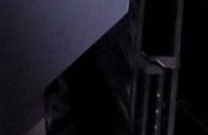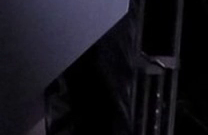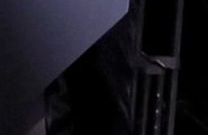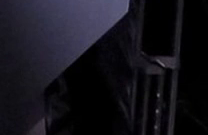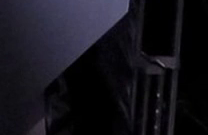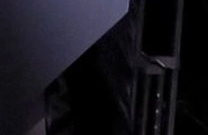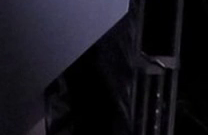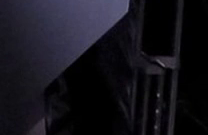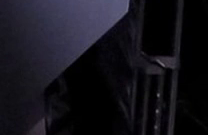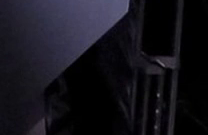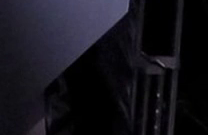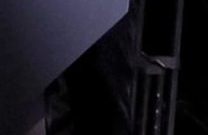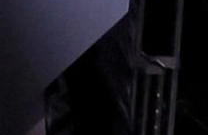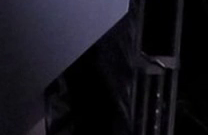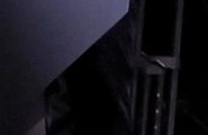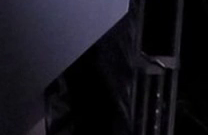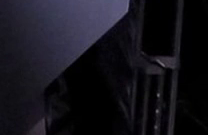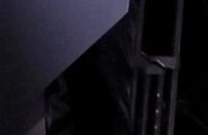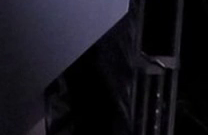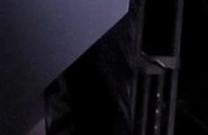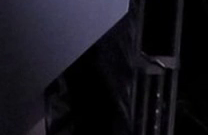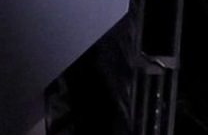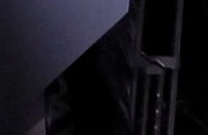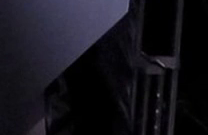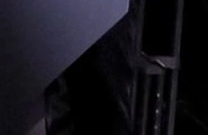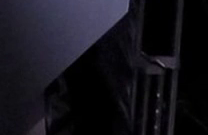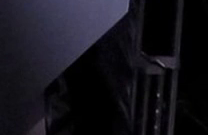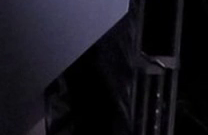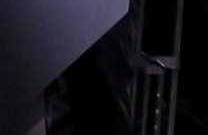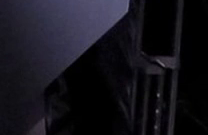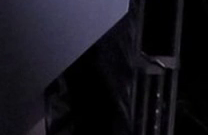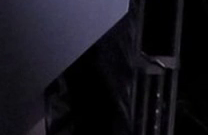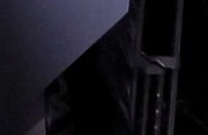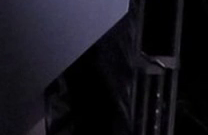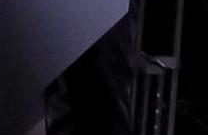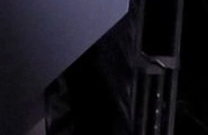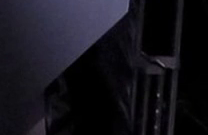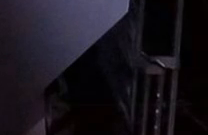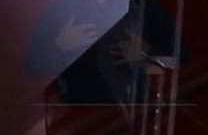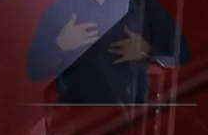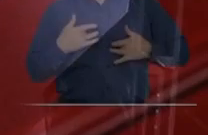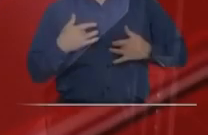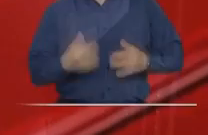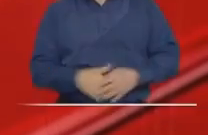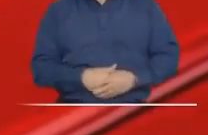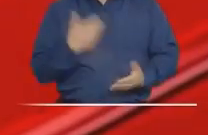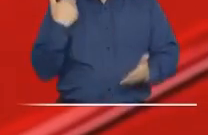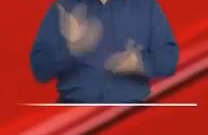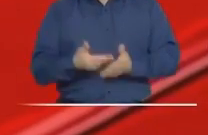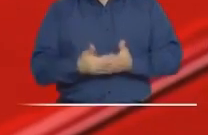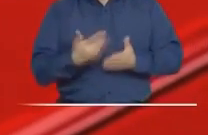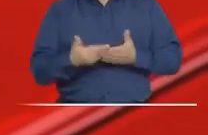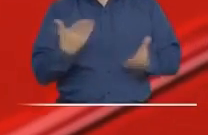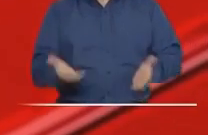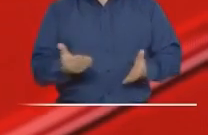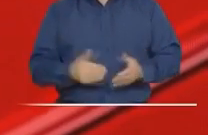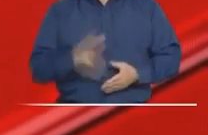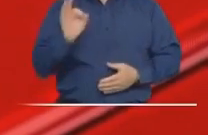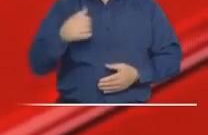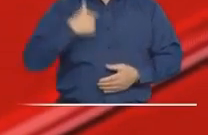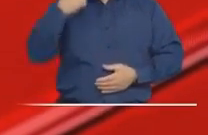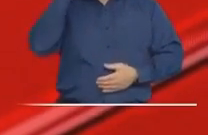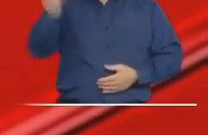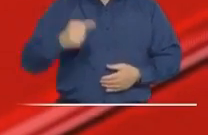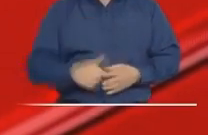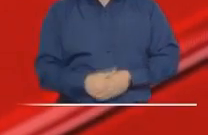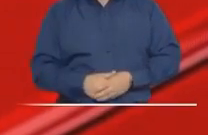wektorową marek jakóbiak zapowiedział że tak jak pan krzysztof bosak odwiedzi węgry a to tylko i wyłącznie dlatego że pamiętam jak